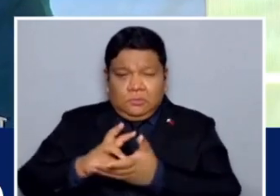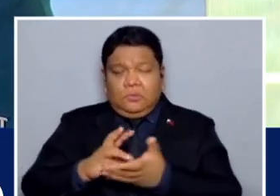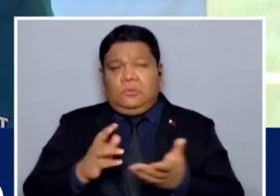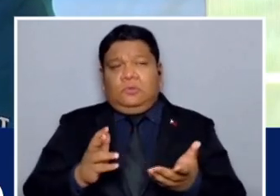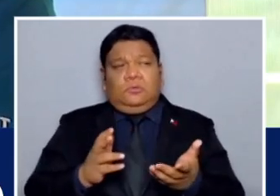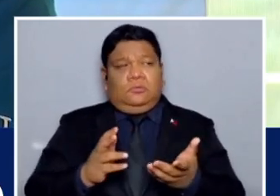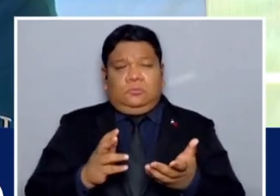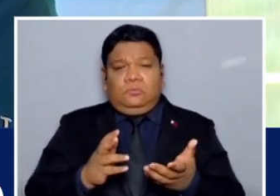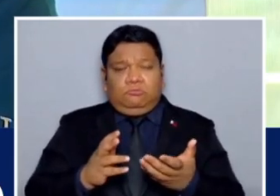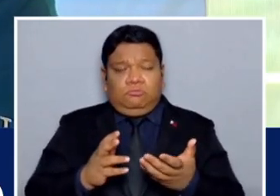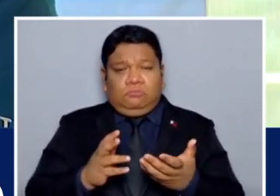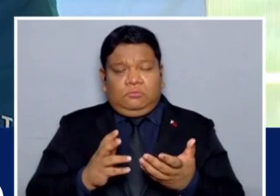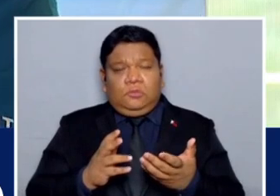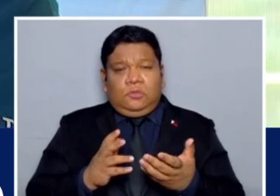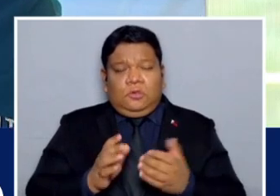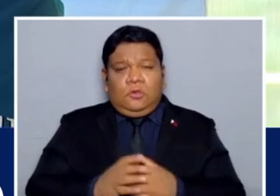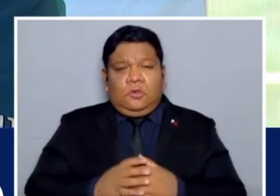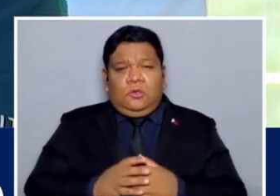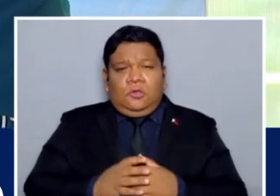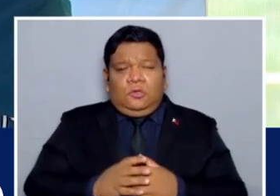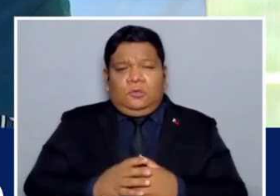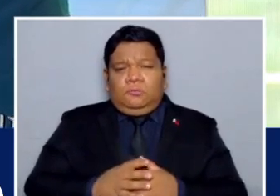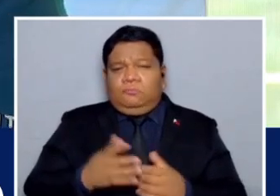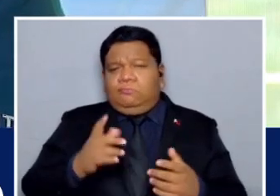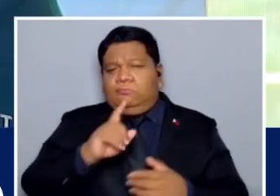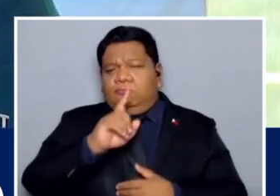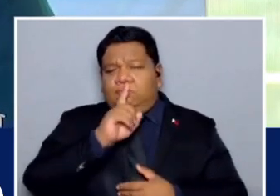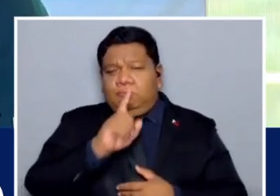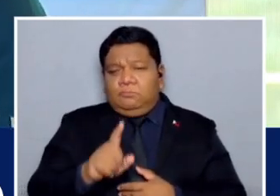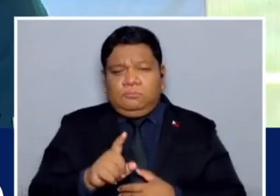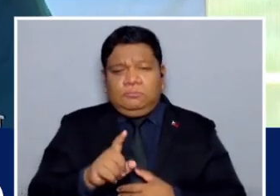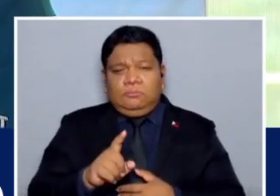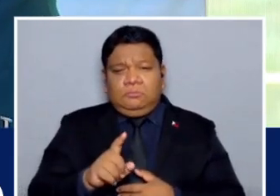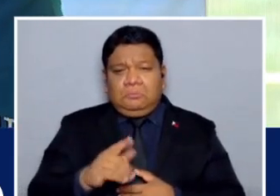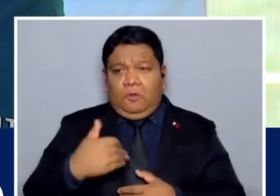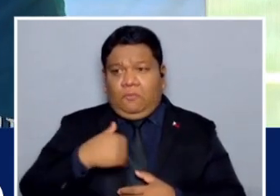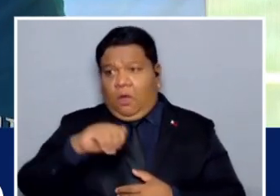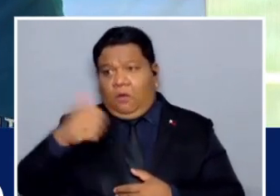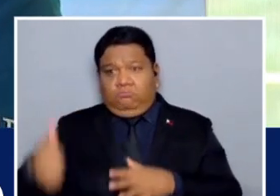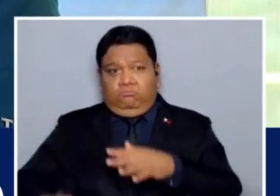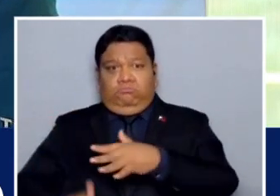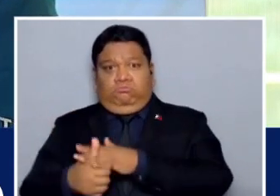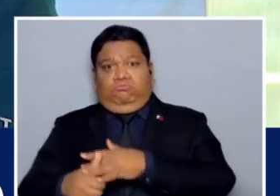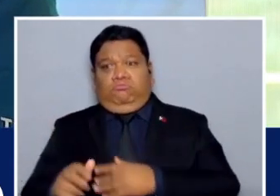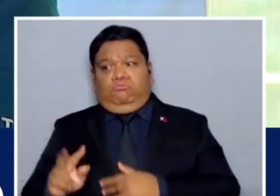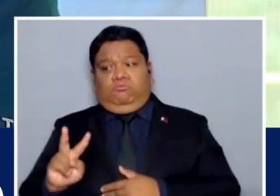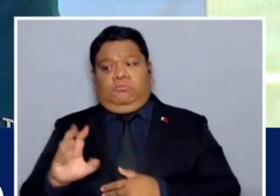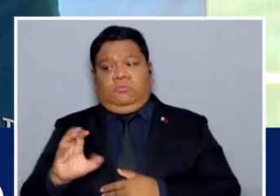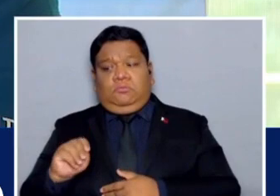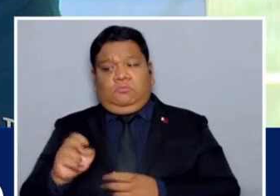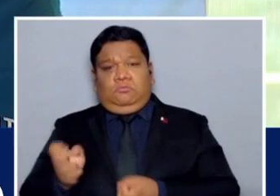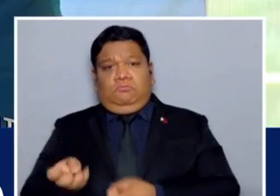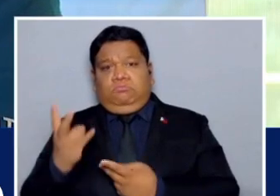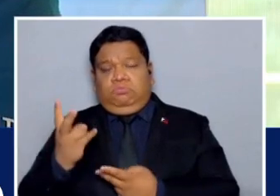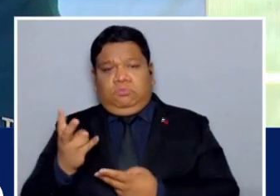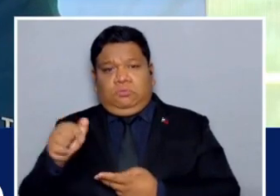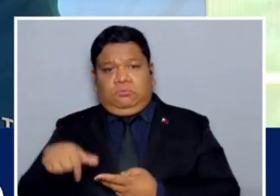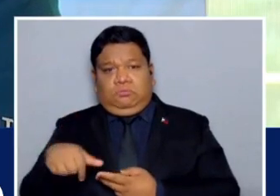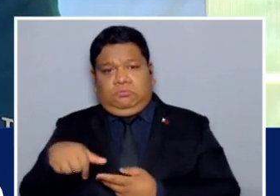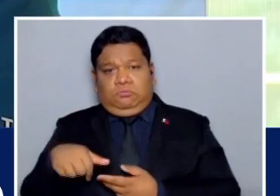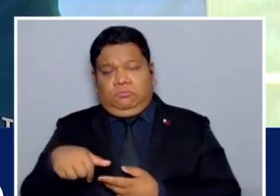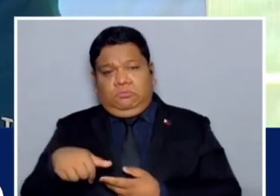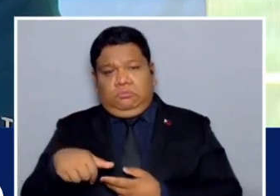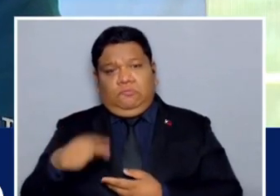precincts, pwedeng biglang mayroong ibang VCM na pumasok na mag-transmit sa national